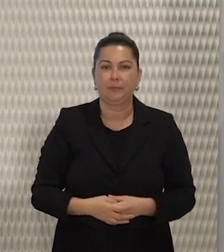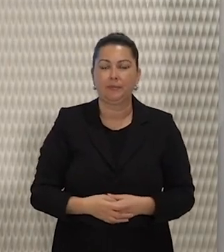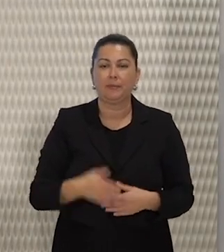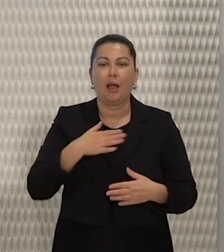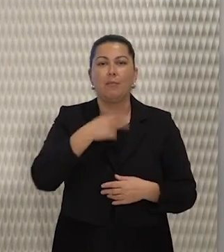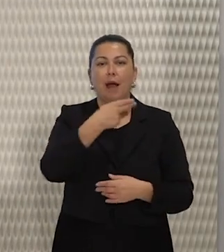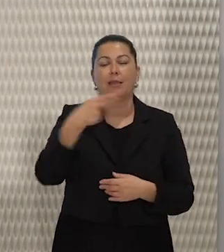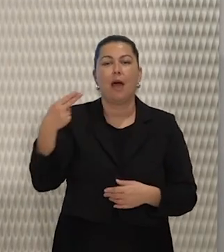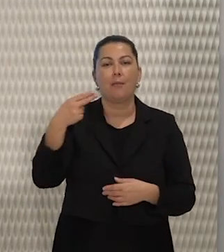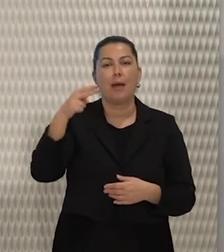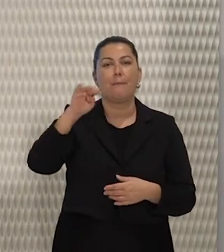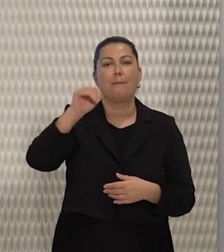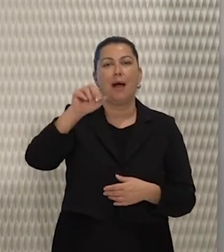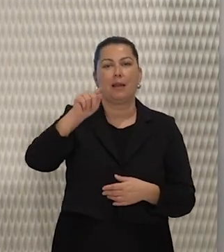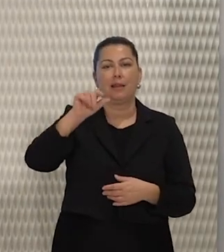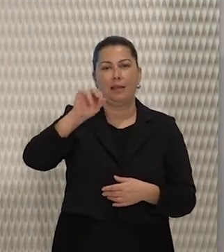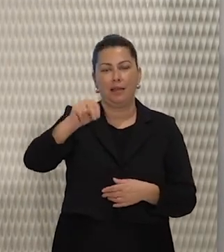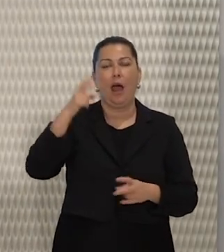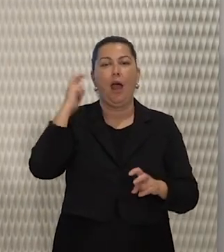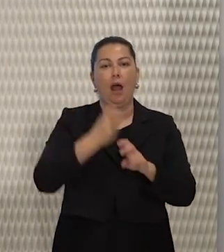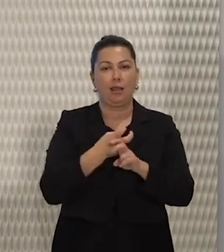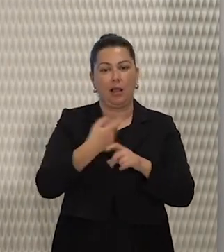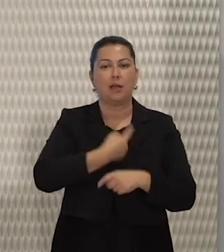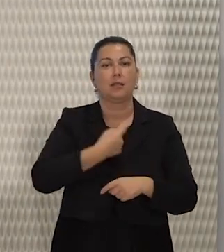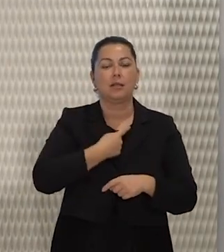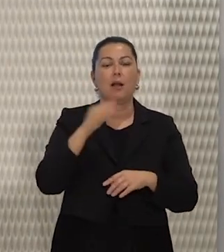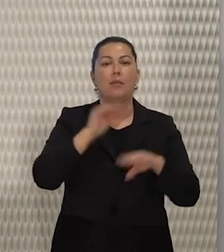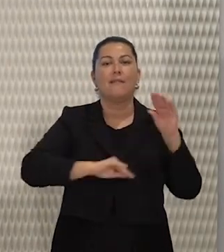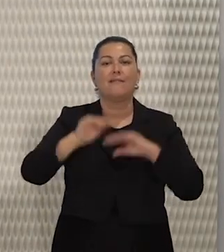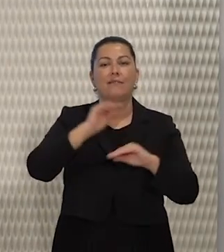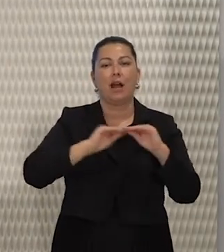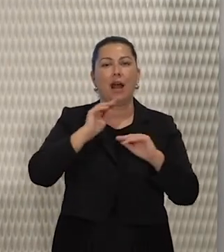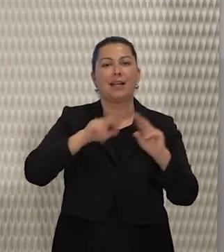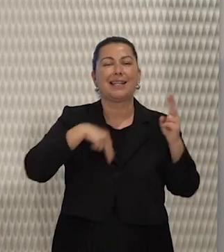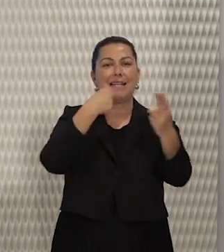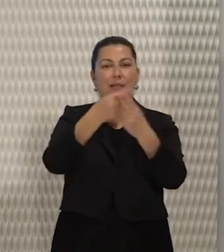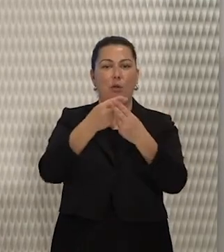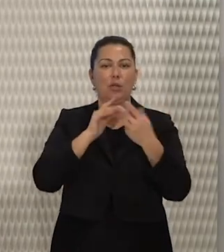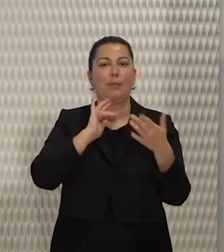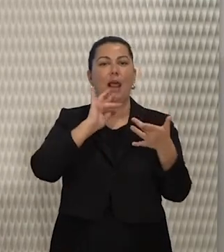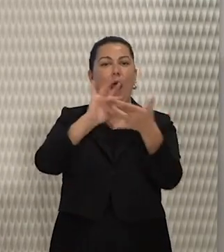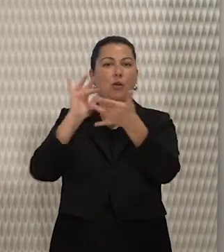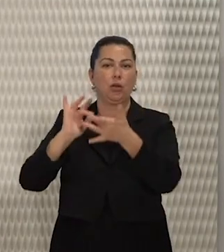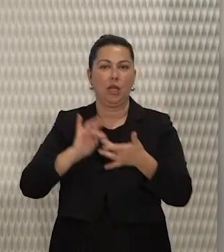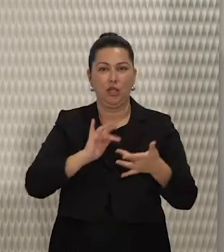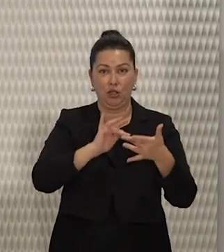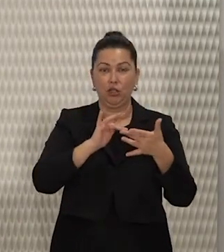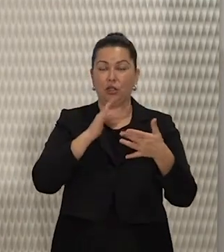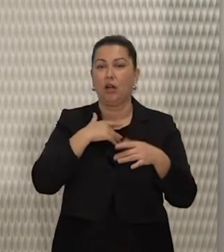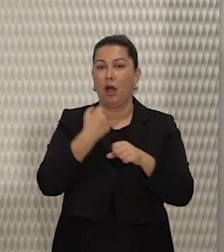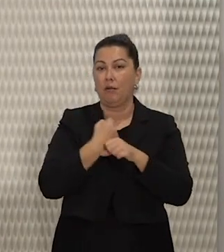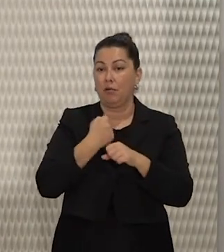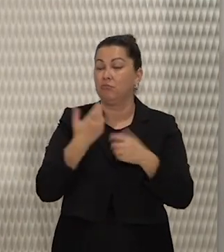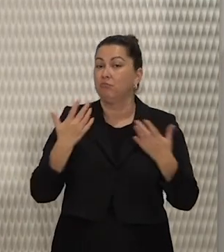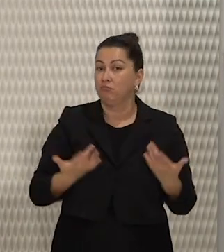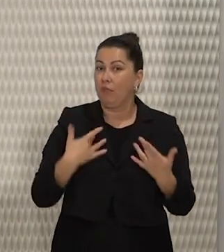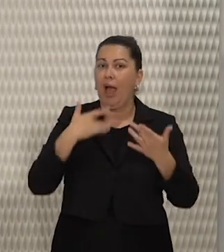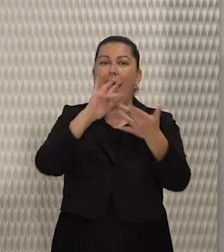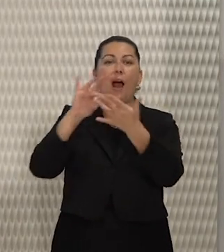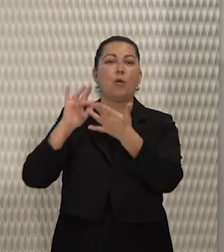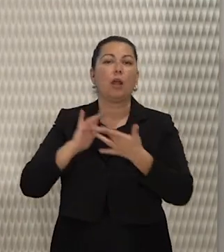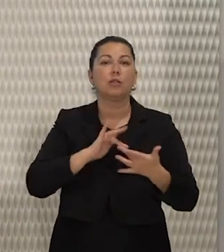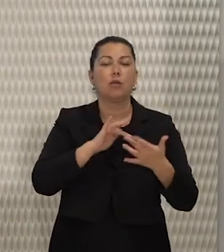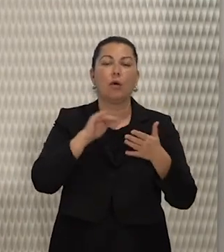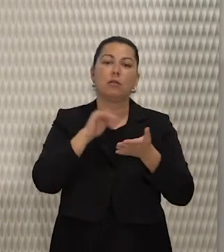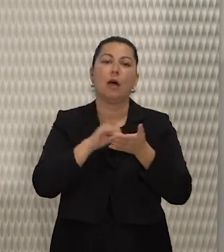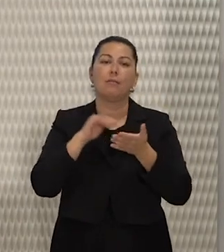Mein Name ist Martin Hartl. Ich bin tätig beim Verein Responsible Annotation. Annotation braucht eine